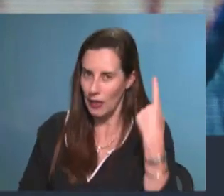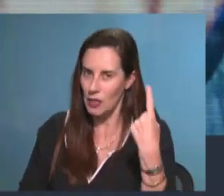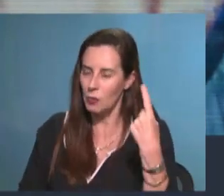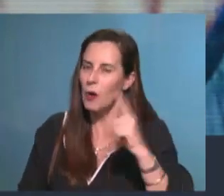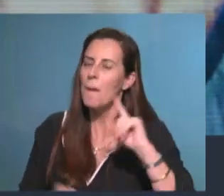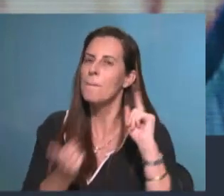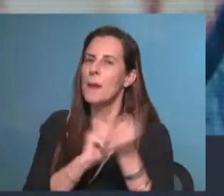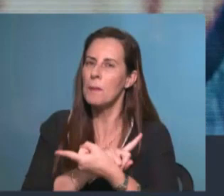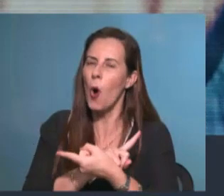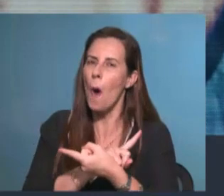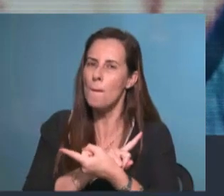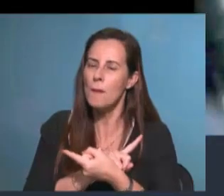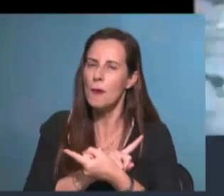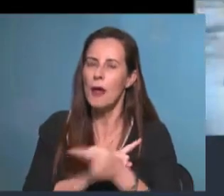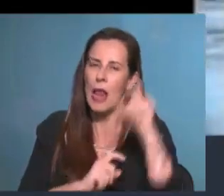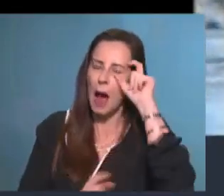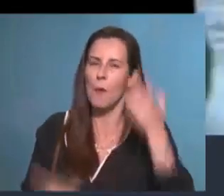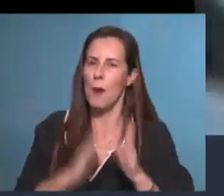כמחליף פוטנציאלי לאבו מאזן.